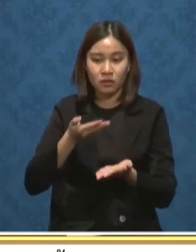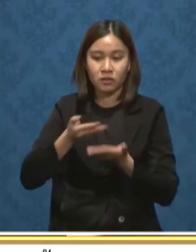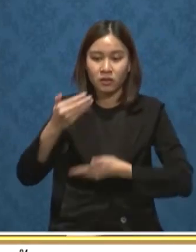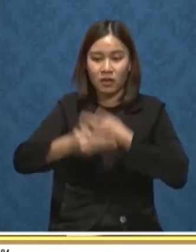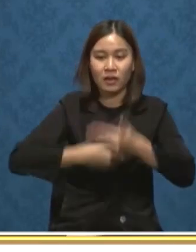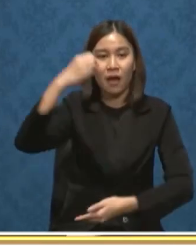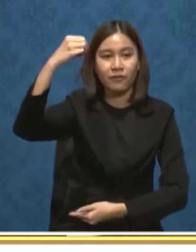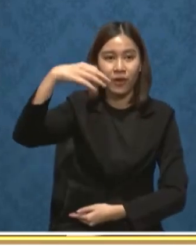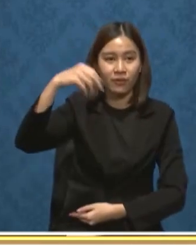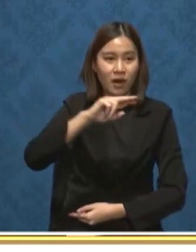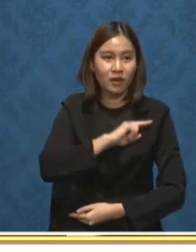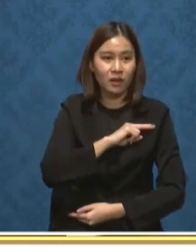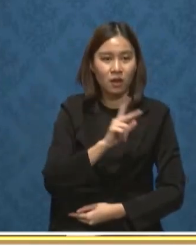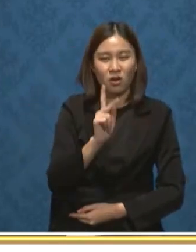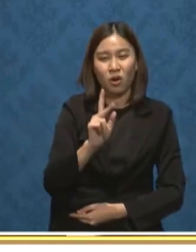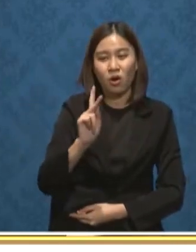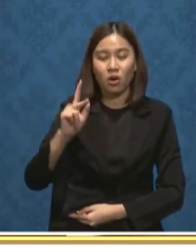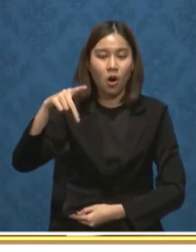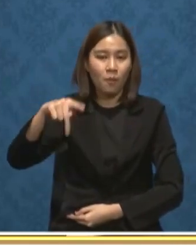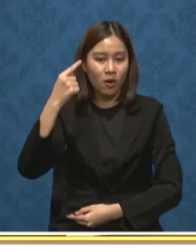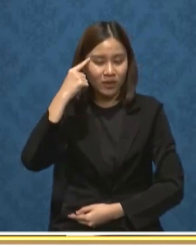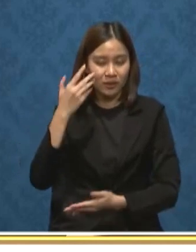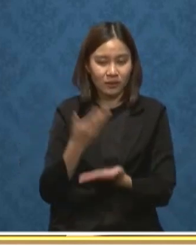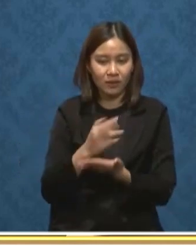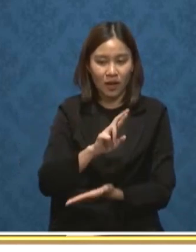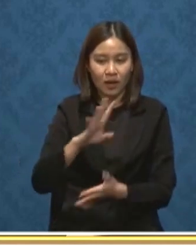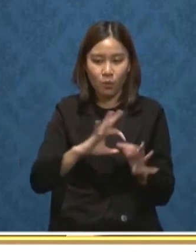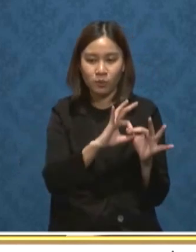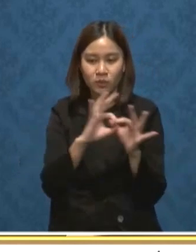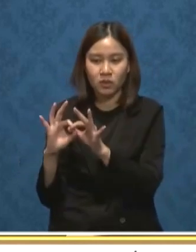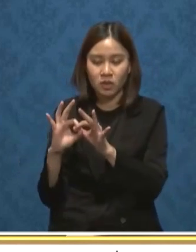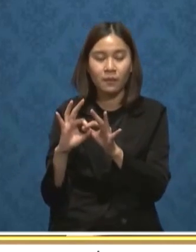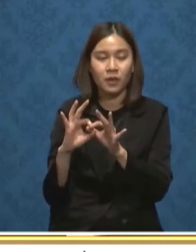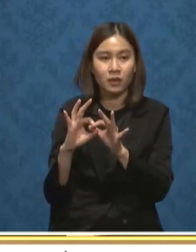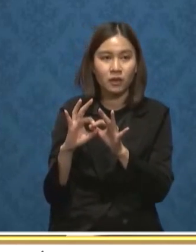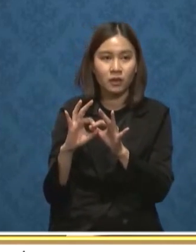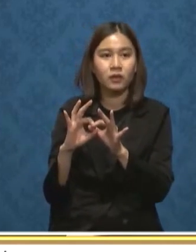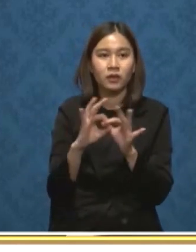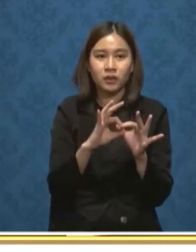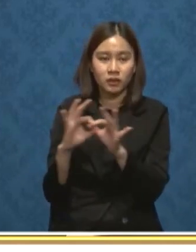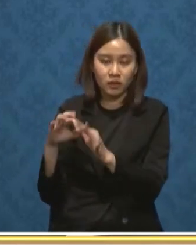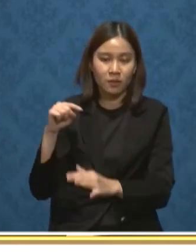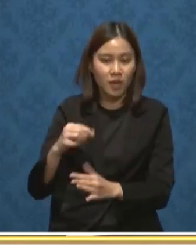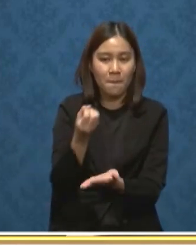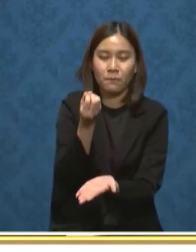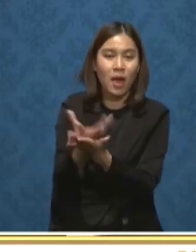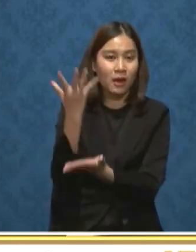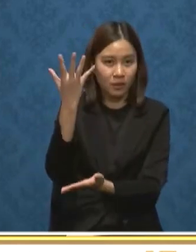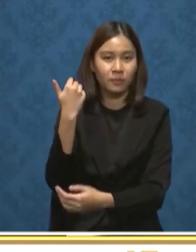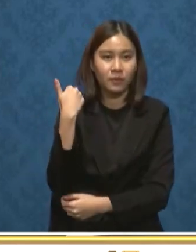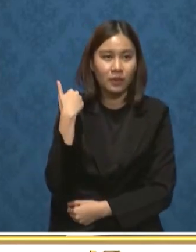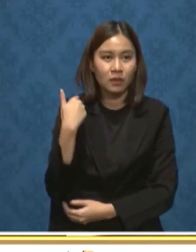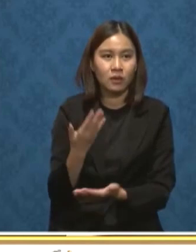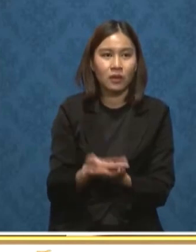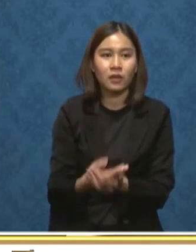ไฟฟ้ากันเองก็ก็ไปคิดค่าเชื่อมต่อระบบ โครงขายไฟฟ้าหรที่นกววรงชาตแพงหูชีครับ